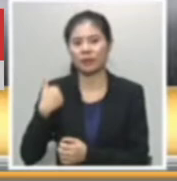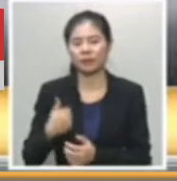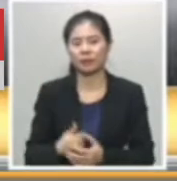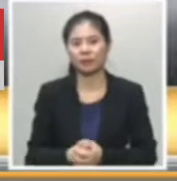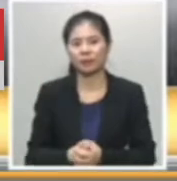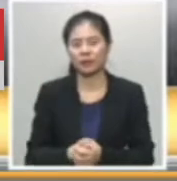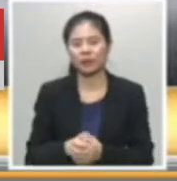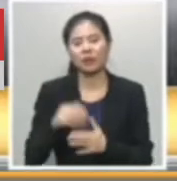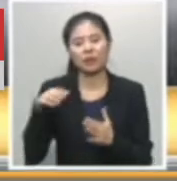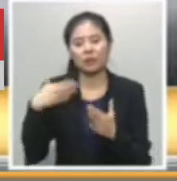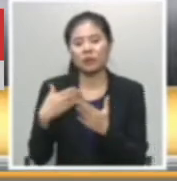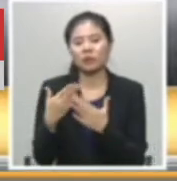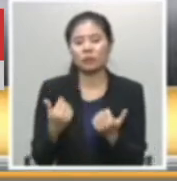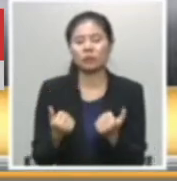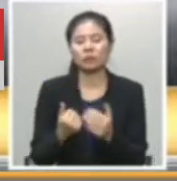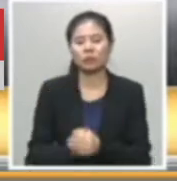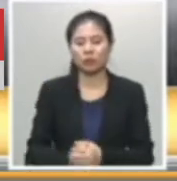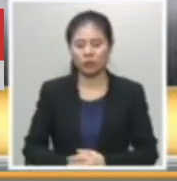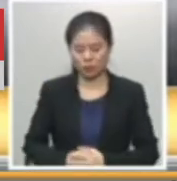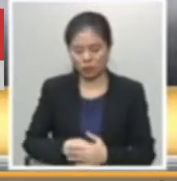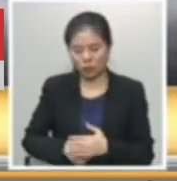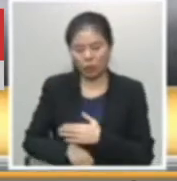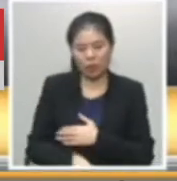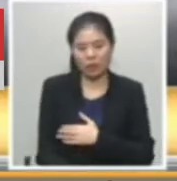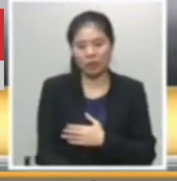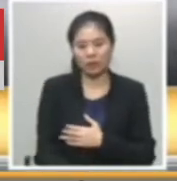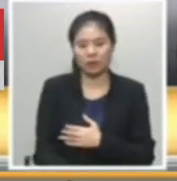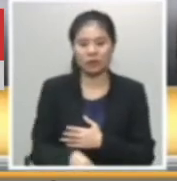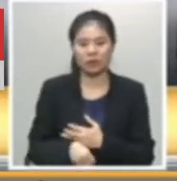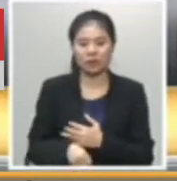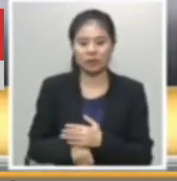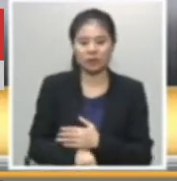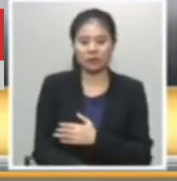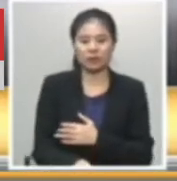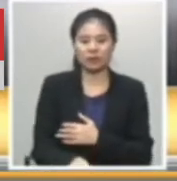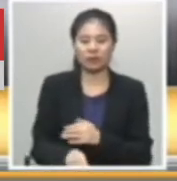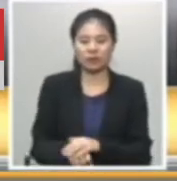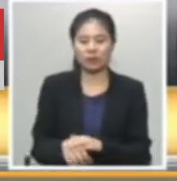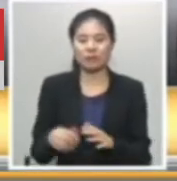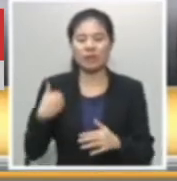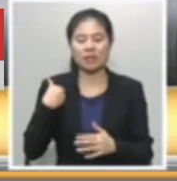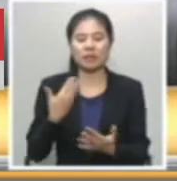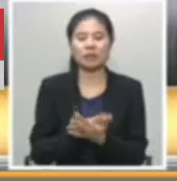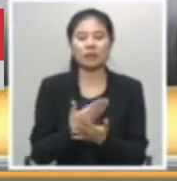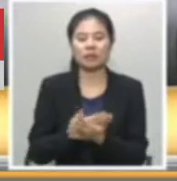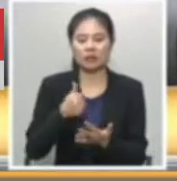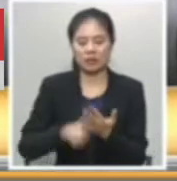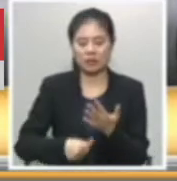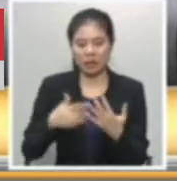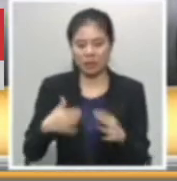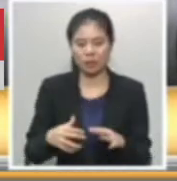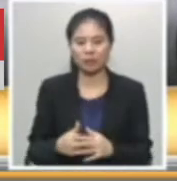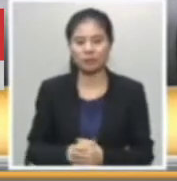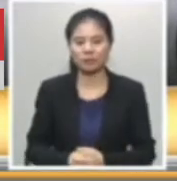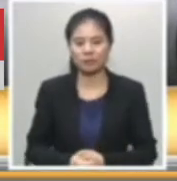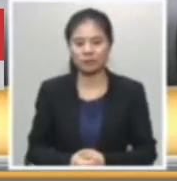านับตั้งแต่ออกจากท้องคุณแม่เห็นไหมครับแวะมาก็แบกหนี้กันแล้ว